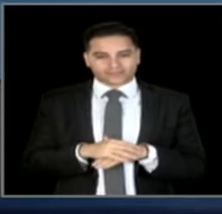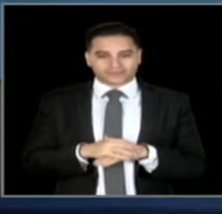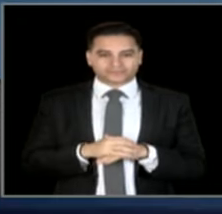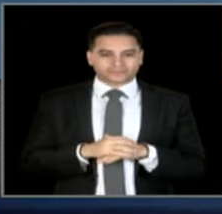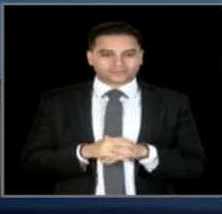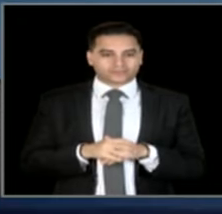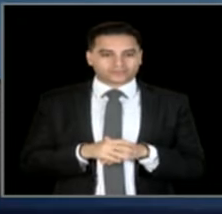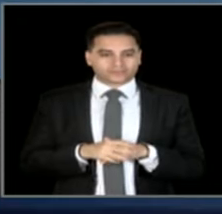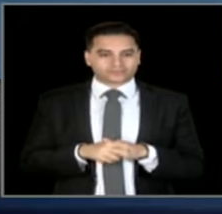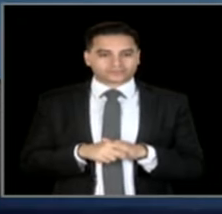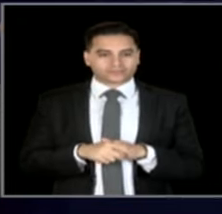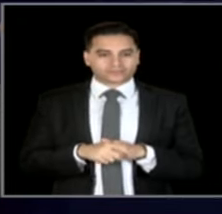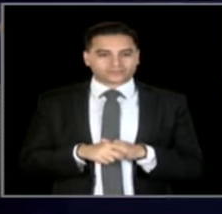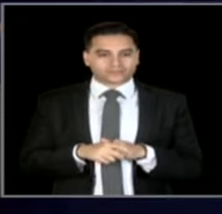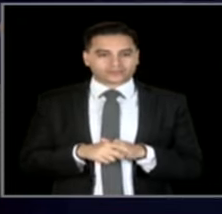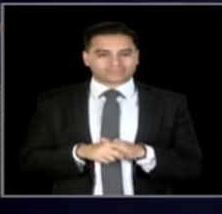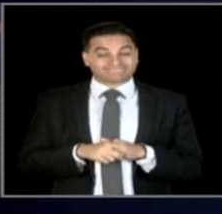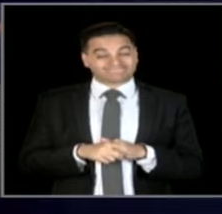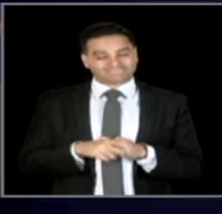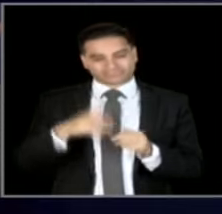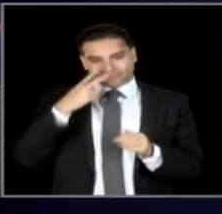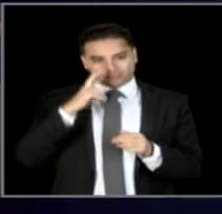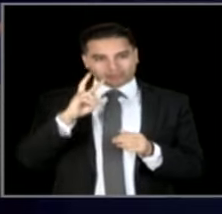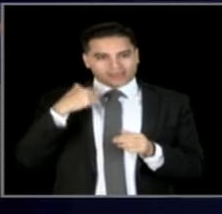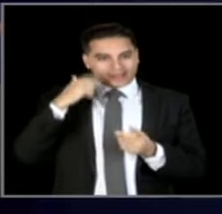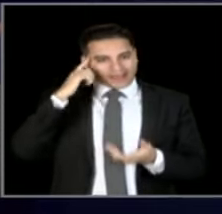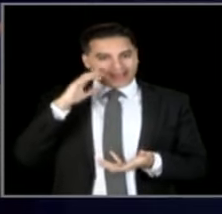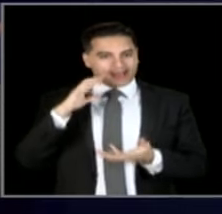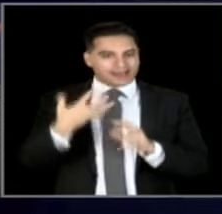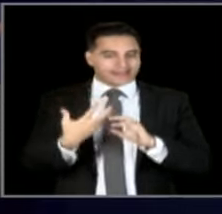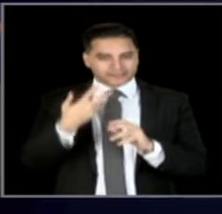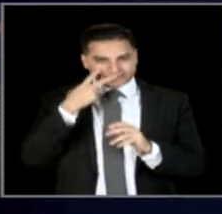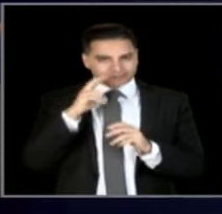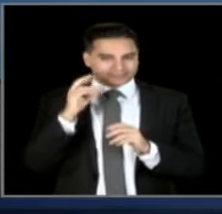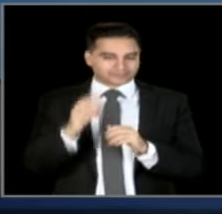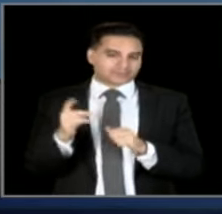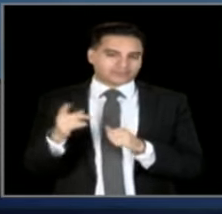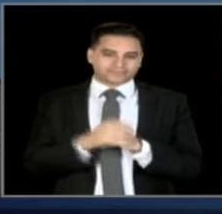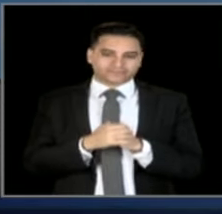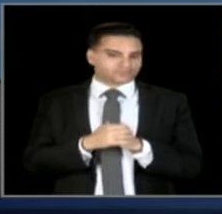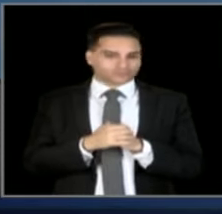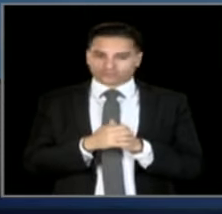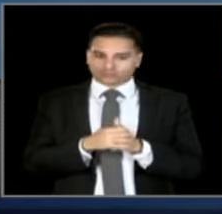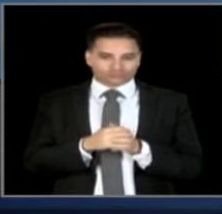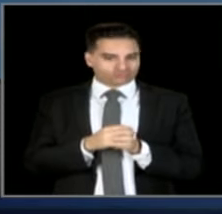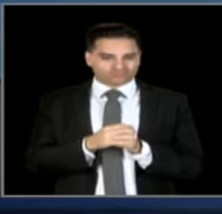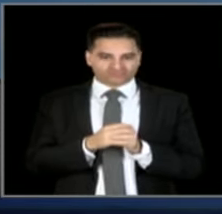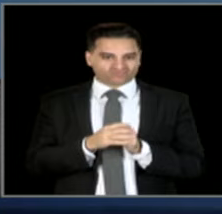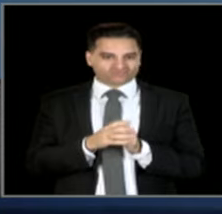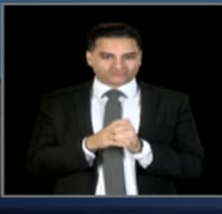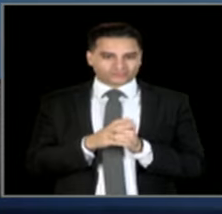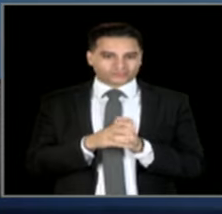إجابة صوفيا لورين. أنا هتجنن، هتجنن. دليدا.